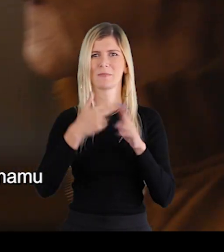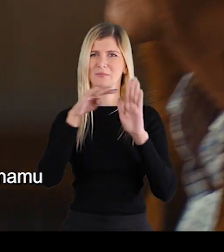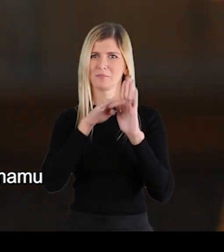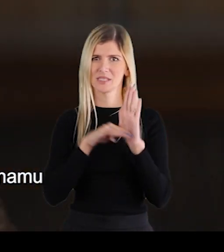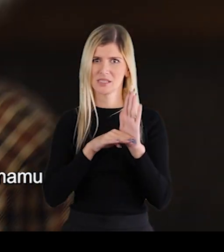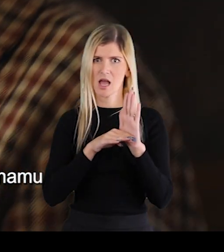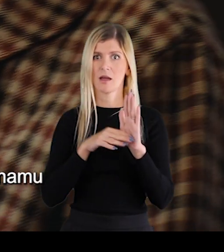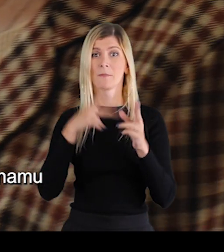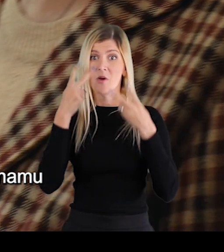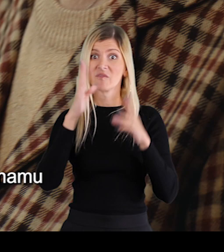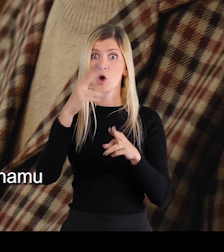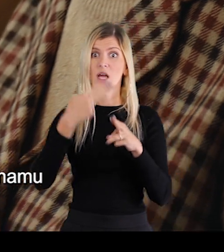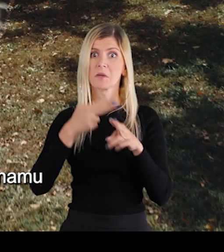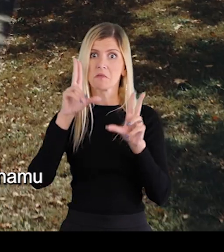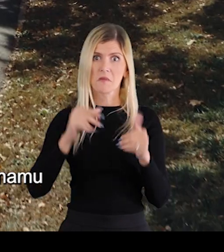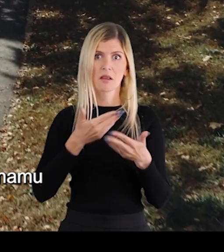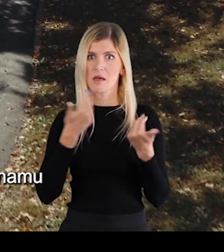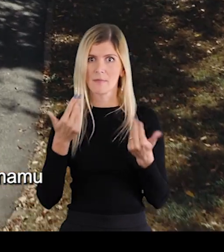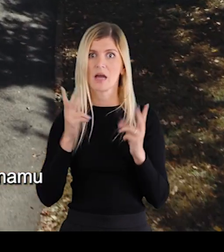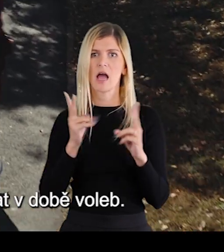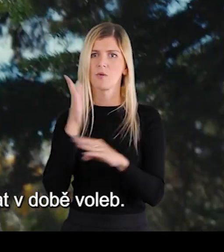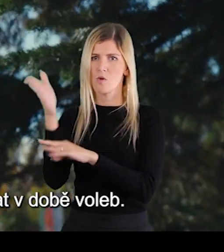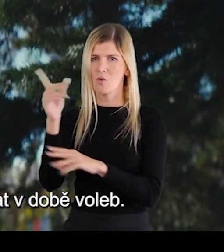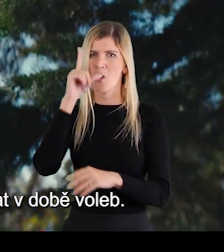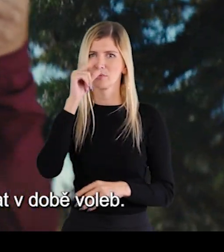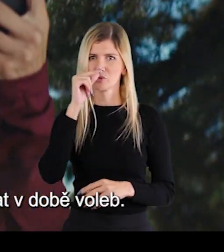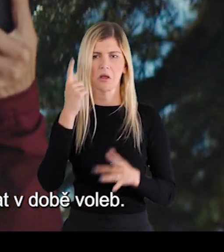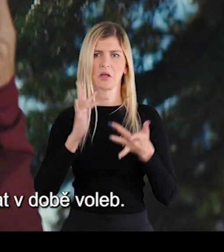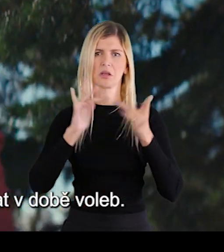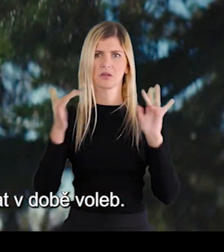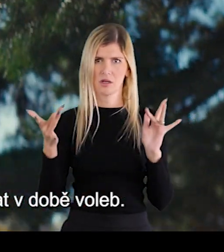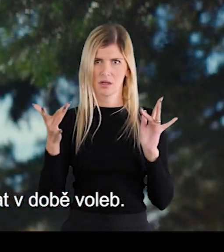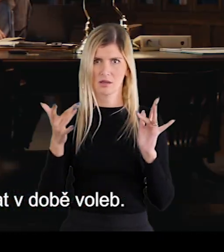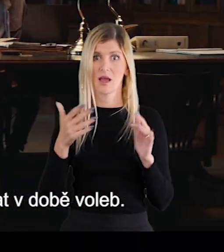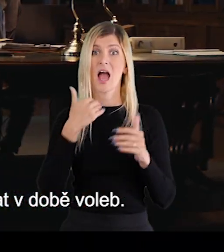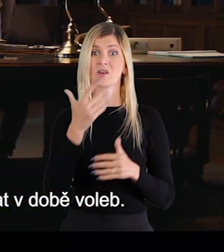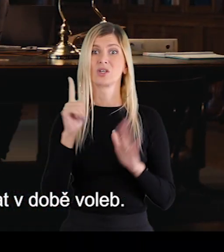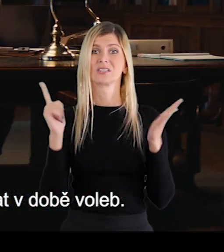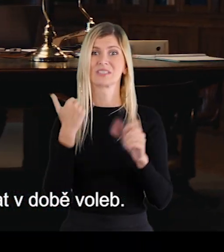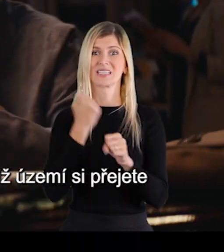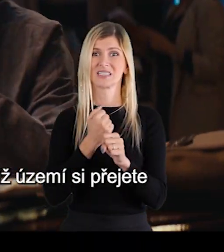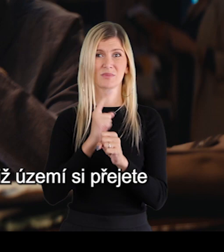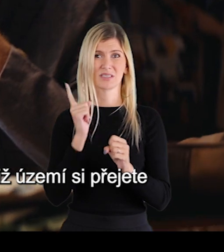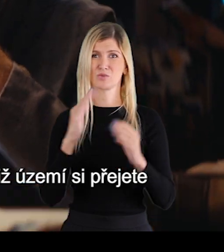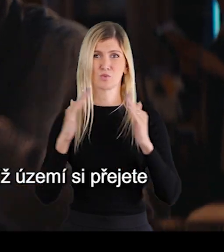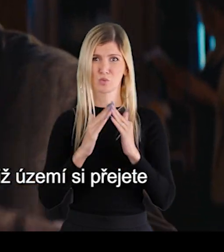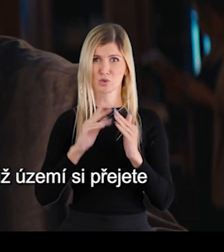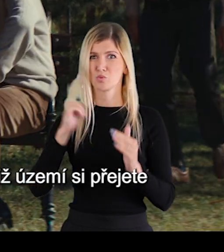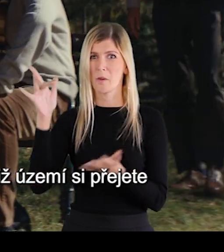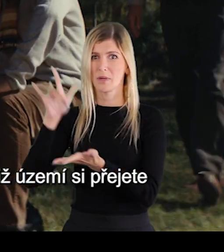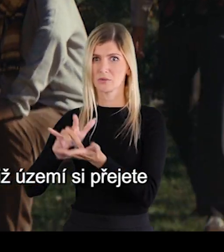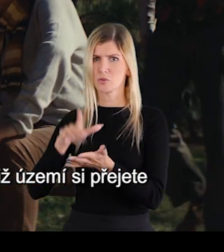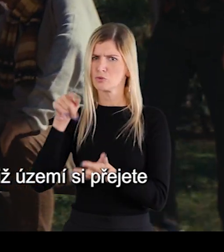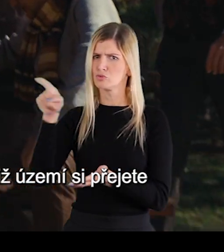regjistruar në listën e votuesve në komunë ose në qytet ose në internet. Mund të votoni edhe në vendin ku do të qëndroni ditën e votimit. Paraqisni një